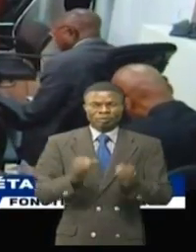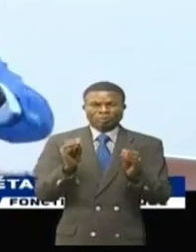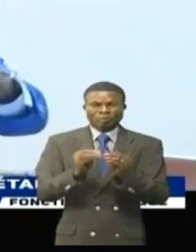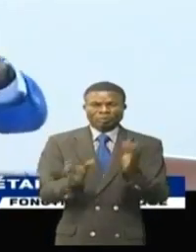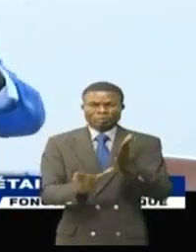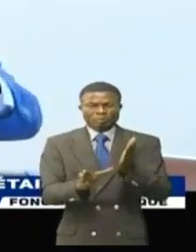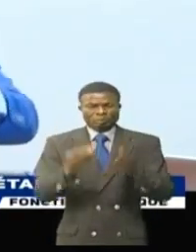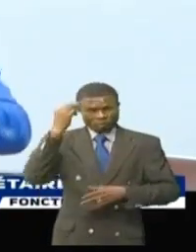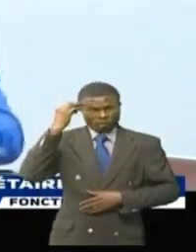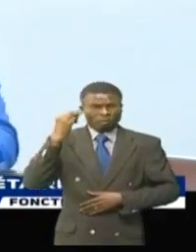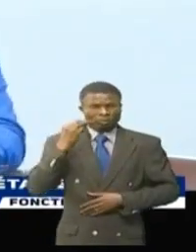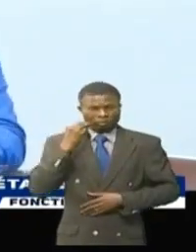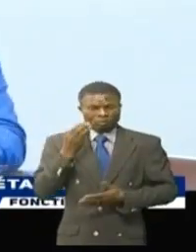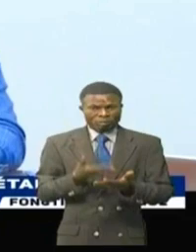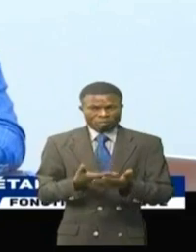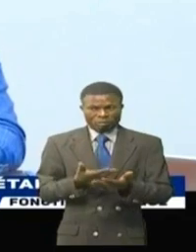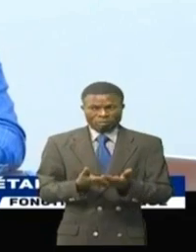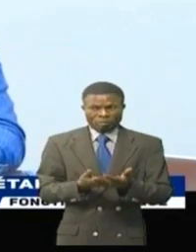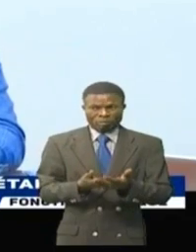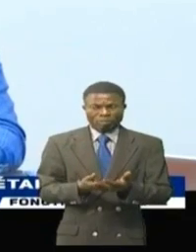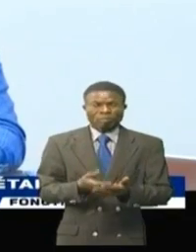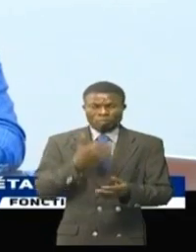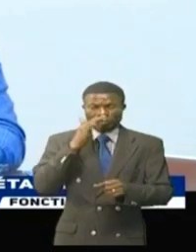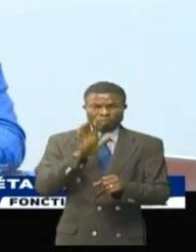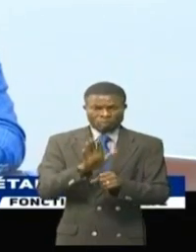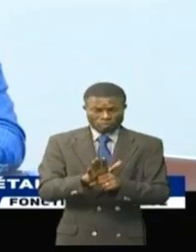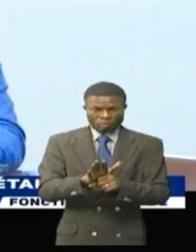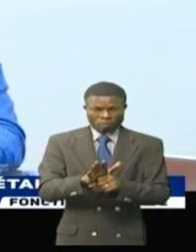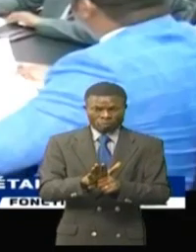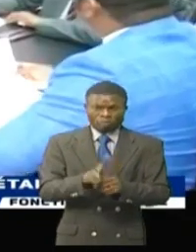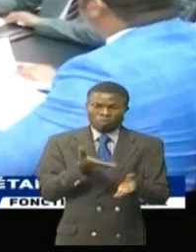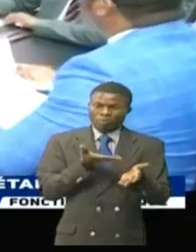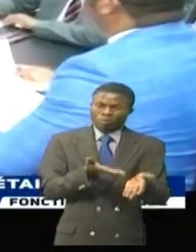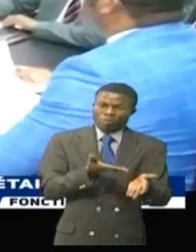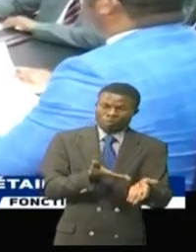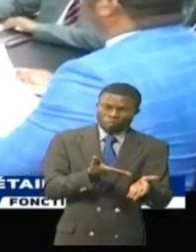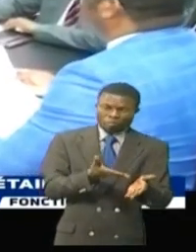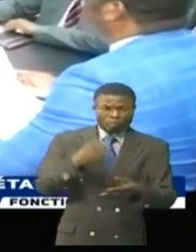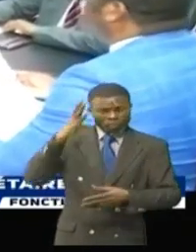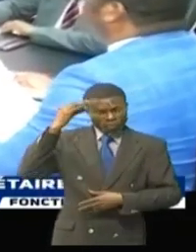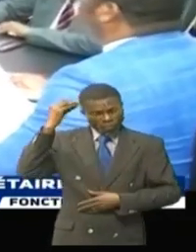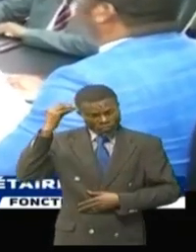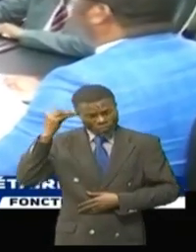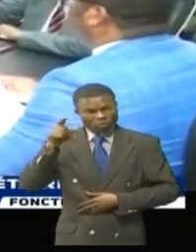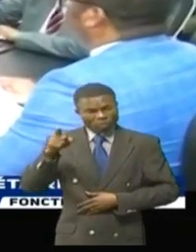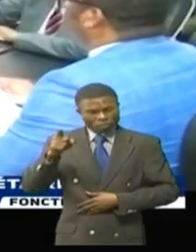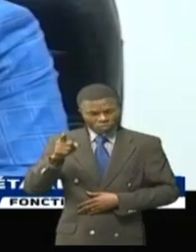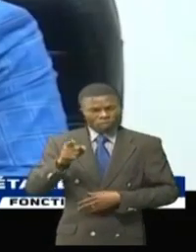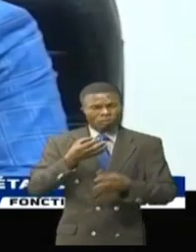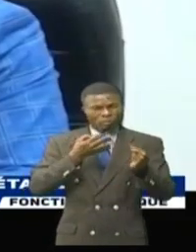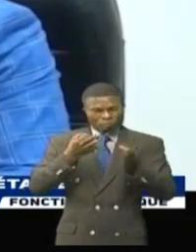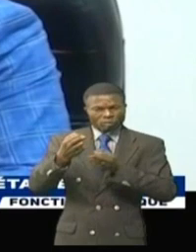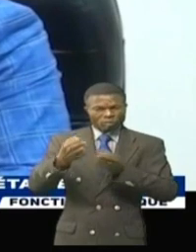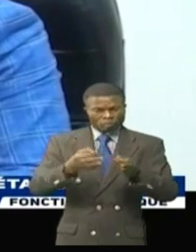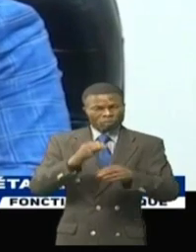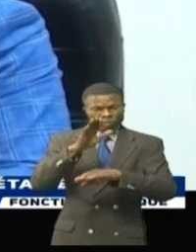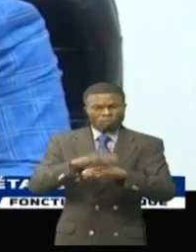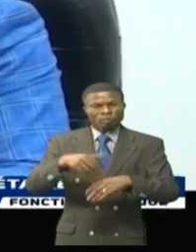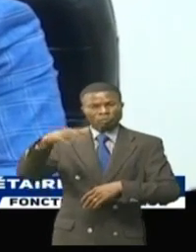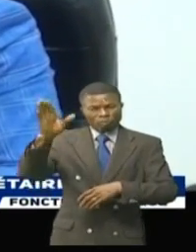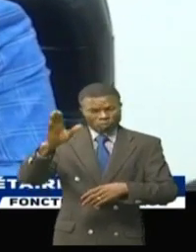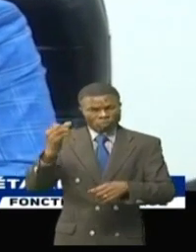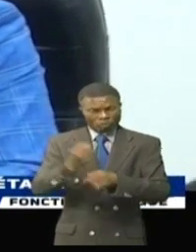de la fonction publique, Jean-Pierre Liaou, les a rassurés de recourir à leur expertise pour la formation des énarques. Vous allez à la retraite,